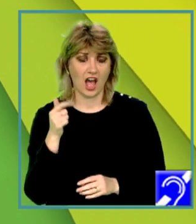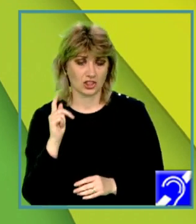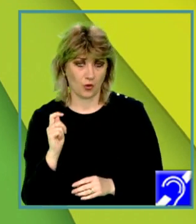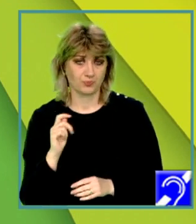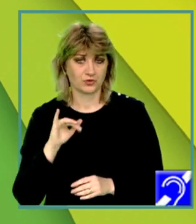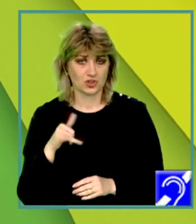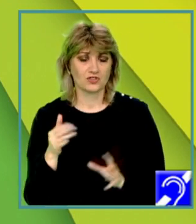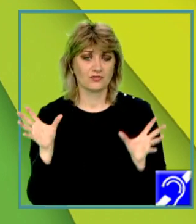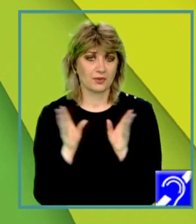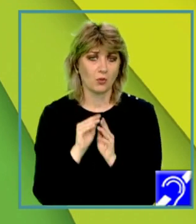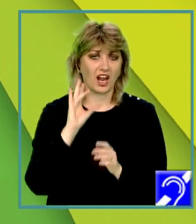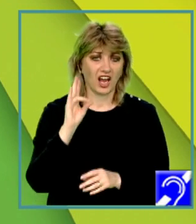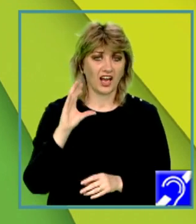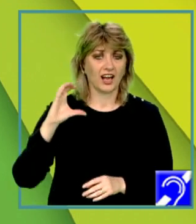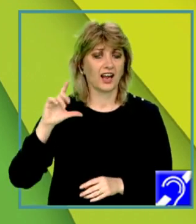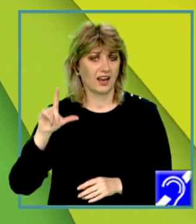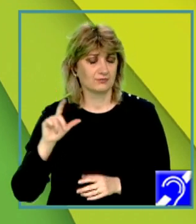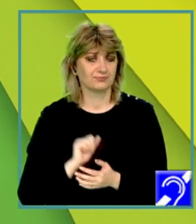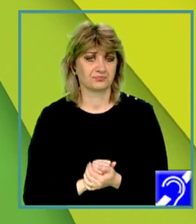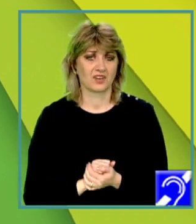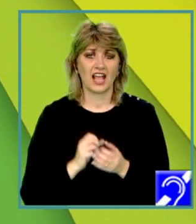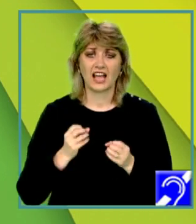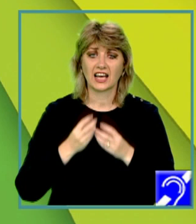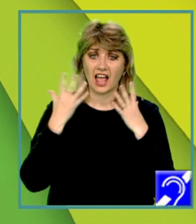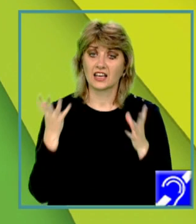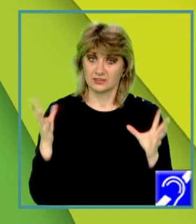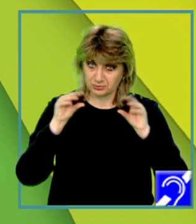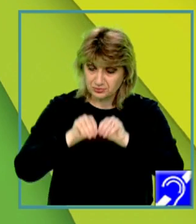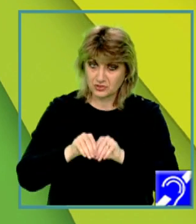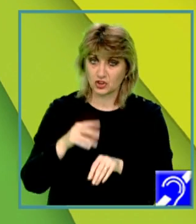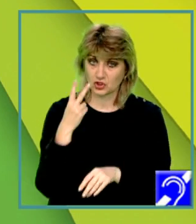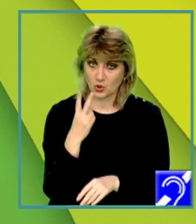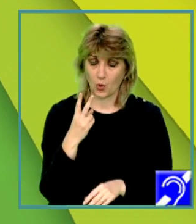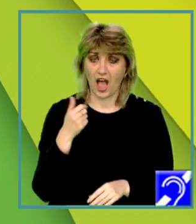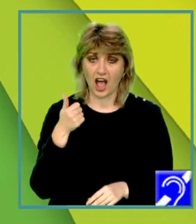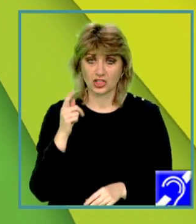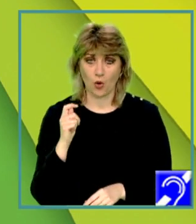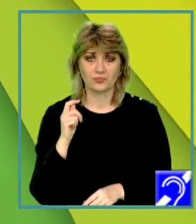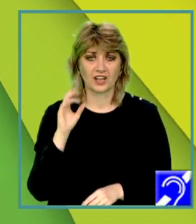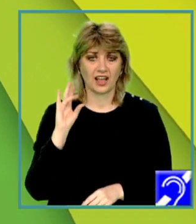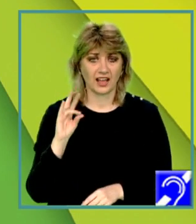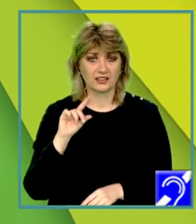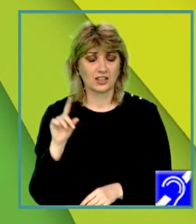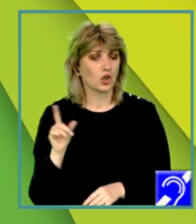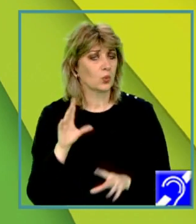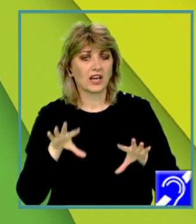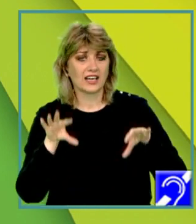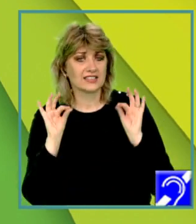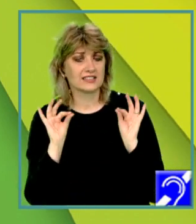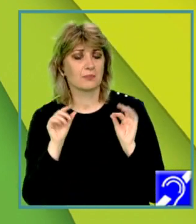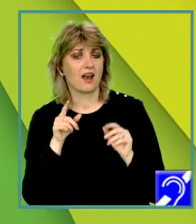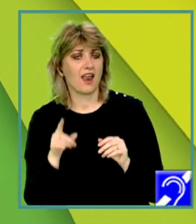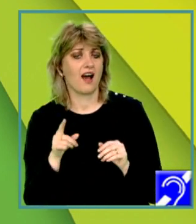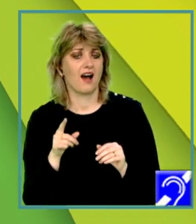clorhidric observăm că dacă în reacții au intrat doi atomi de hidrogen nu regăsim în produși de reacție decât